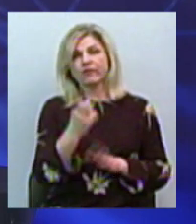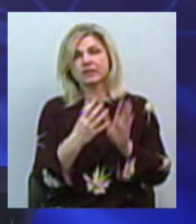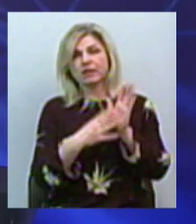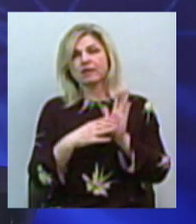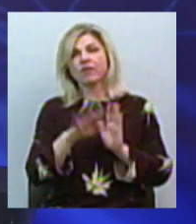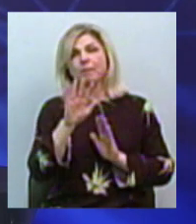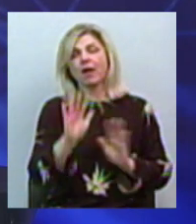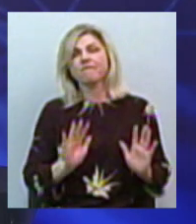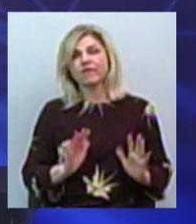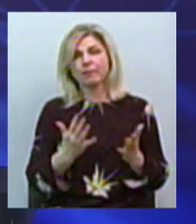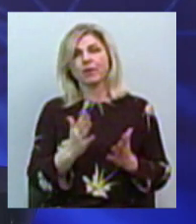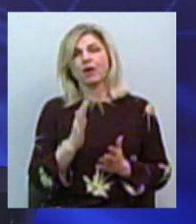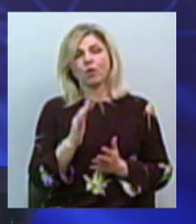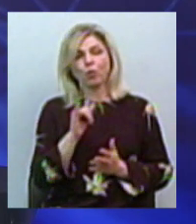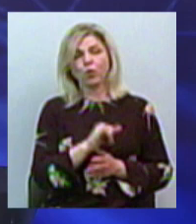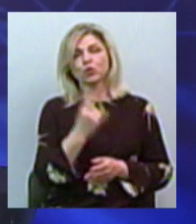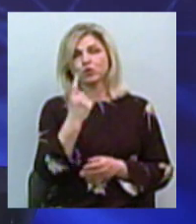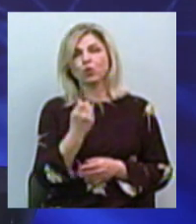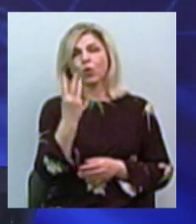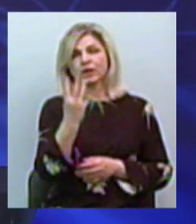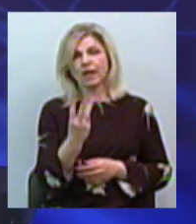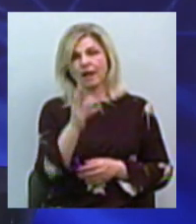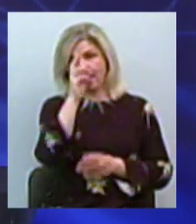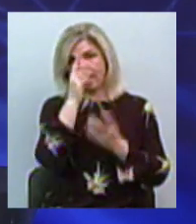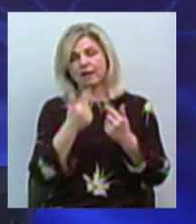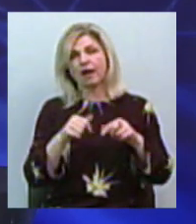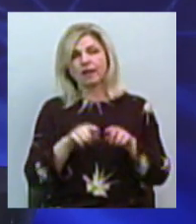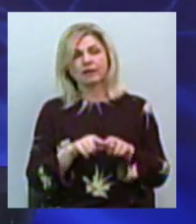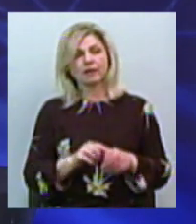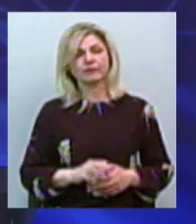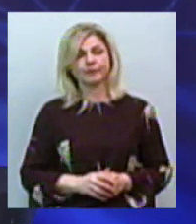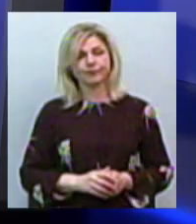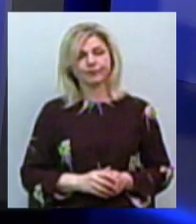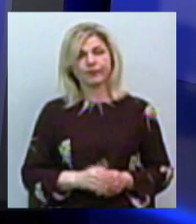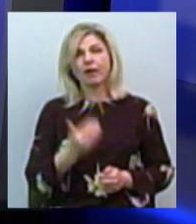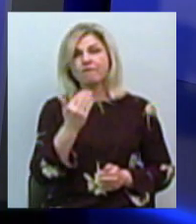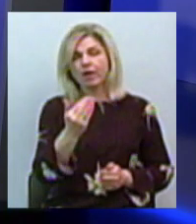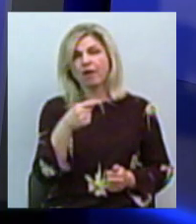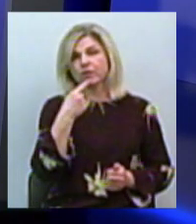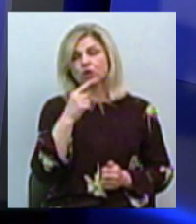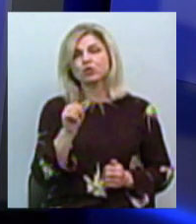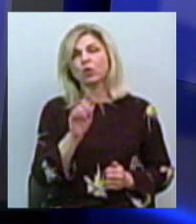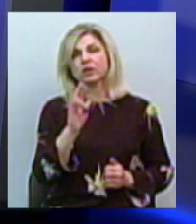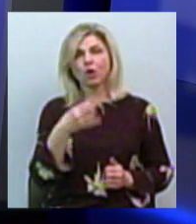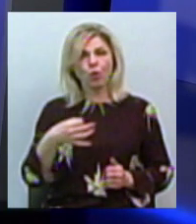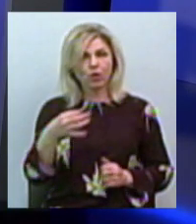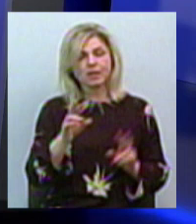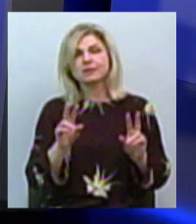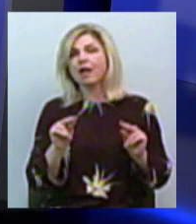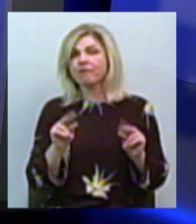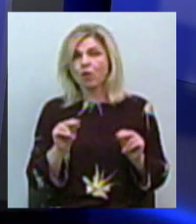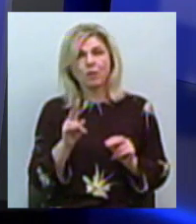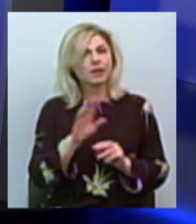33 295 випадків у 103 країнах. А ви, Світлана Федоровна, зазначили, що на Миколаївщині, слава Богу,